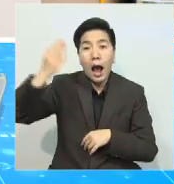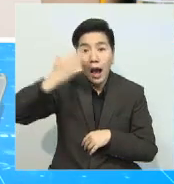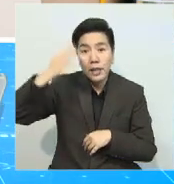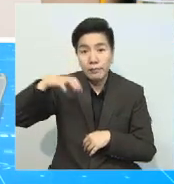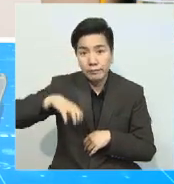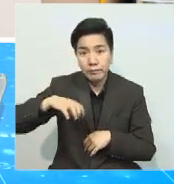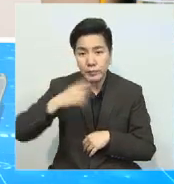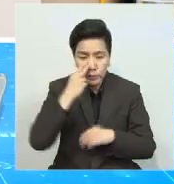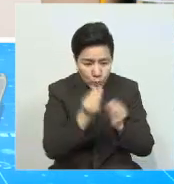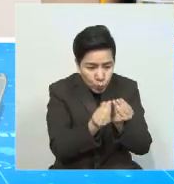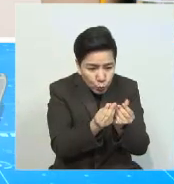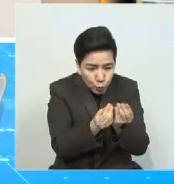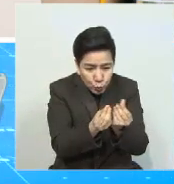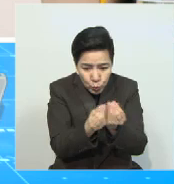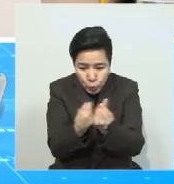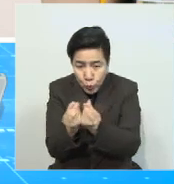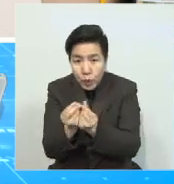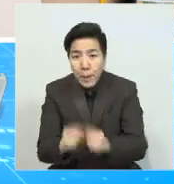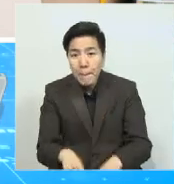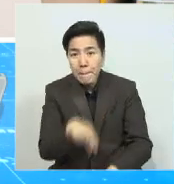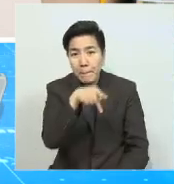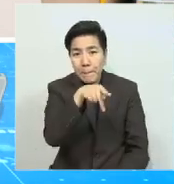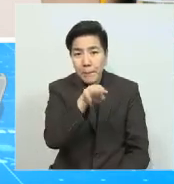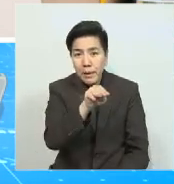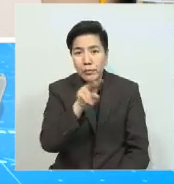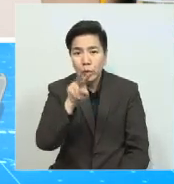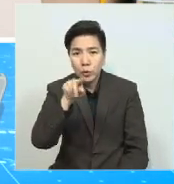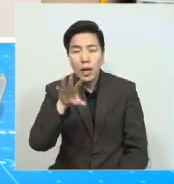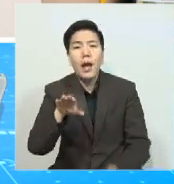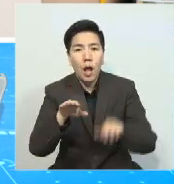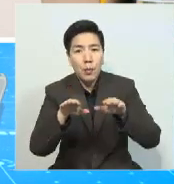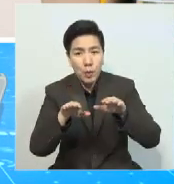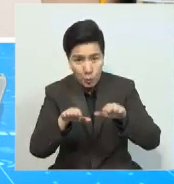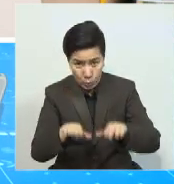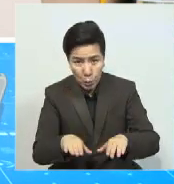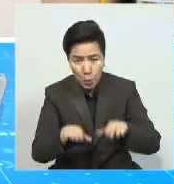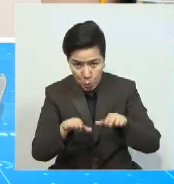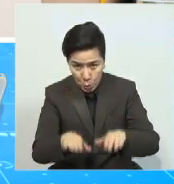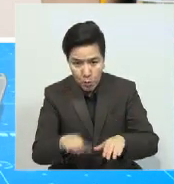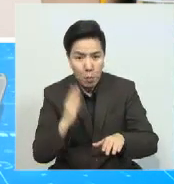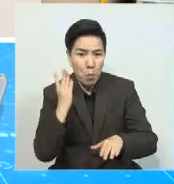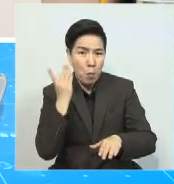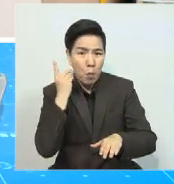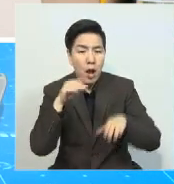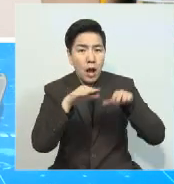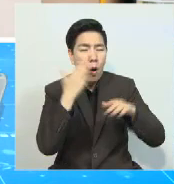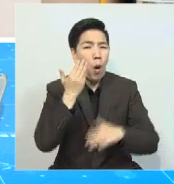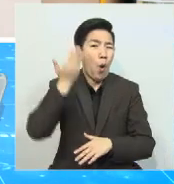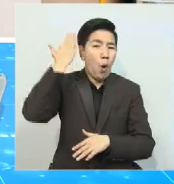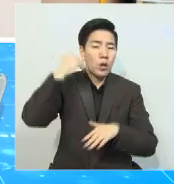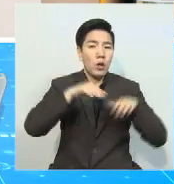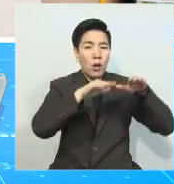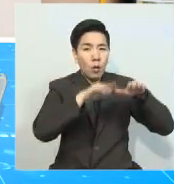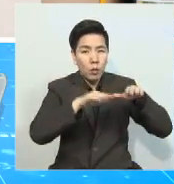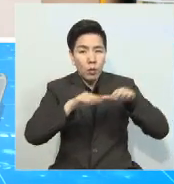มันปริมาณค่าฝุ่นละออง PM 2.5 ไมครอนเนี่ยมันลดลงนะครับจากเมื่อคือเมื่อวานนี้ก็ลดลงจากวันก่อนเพ